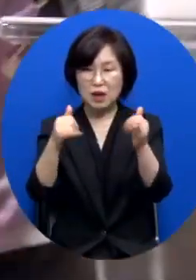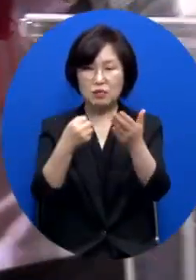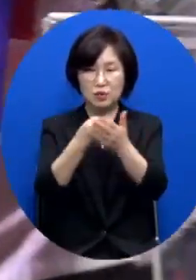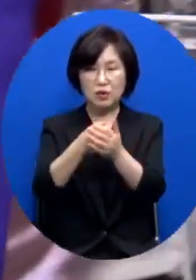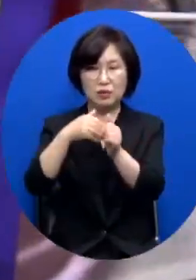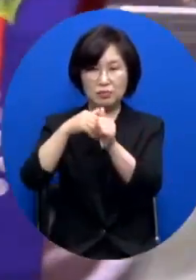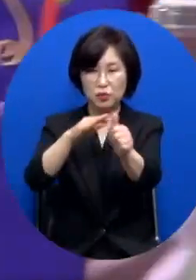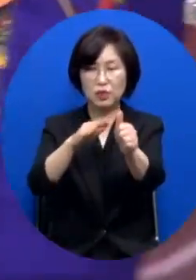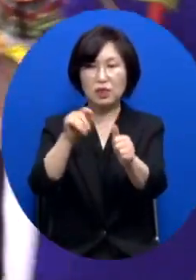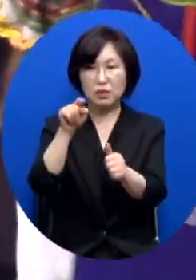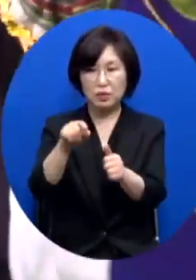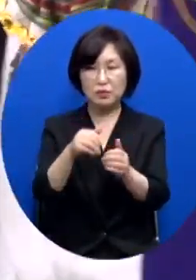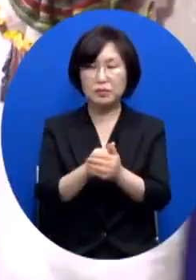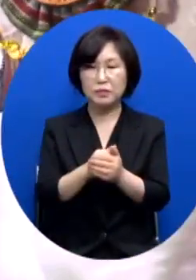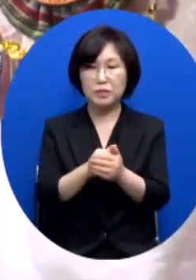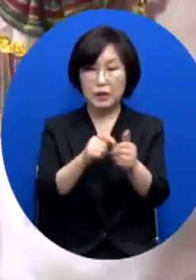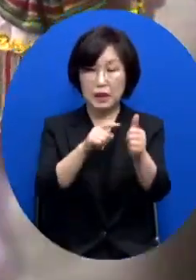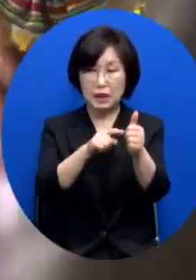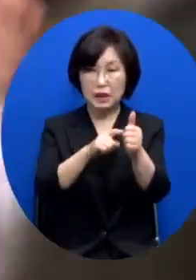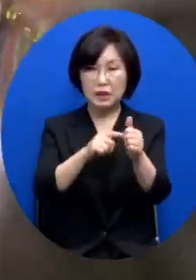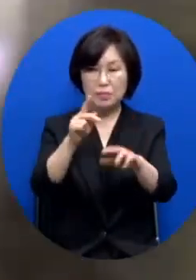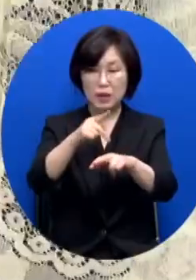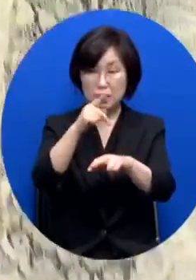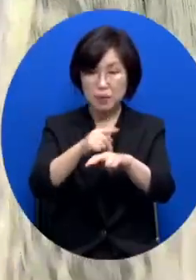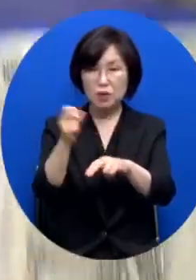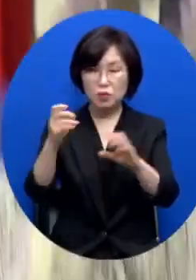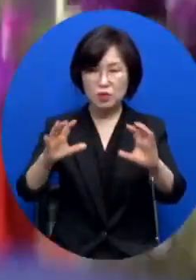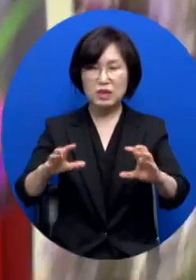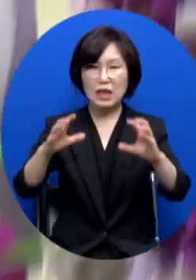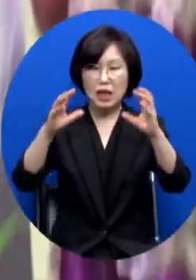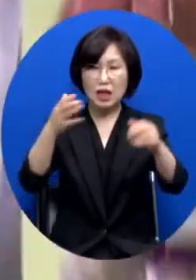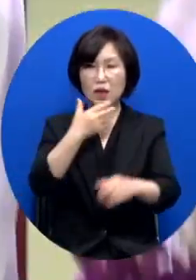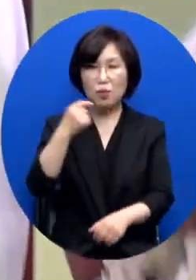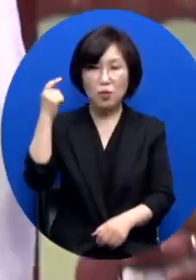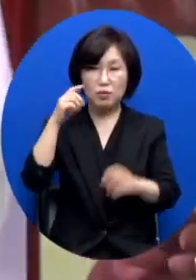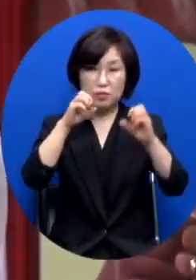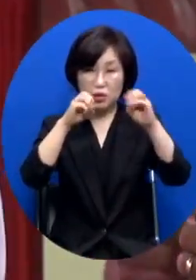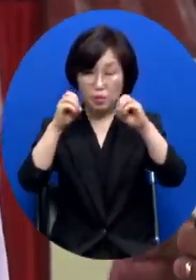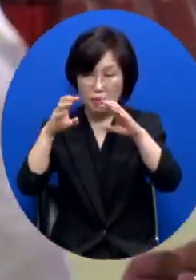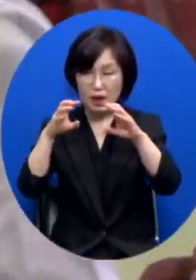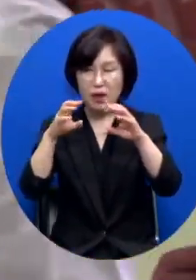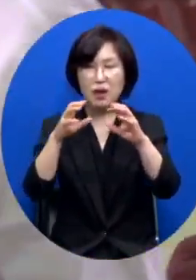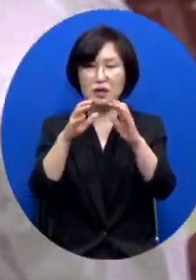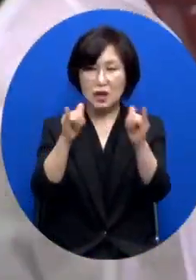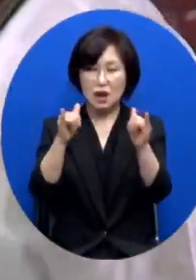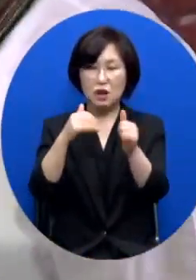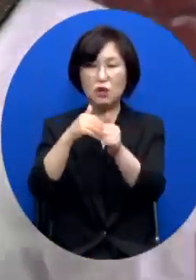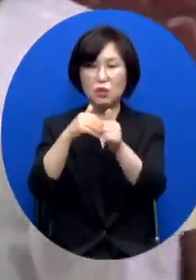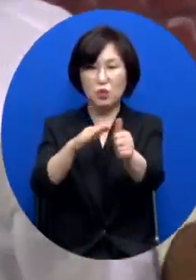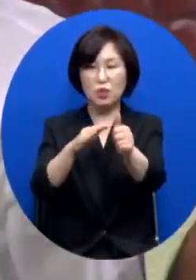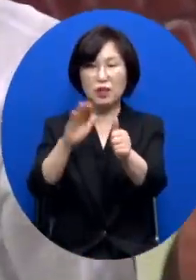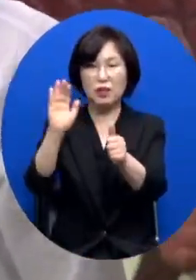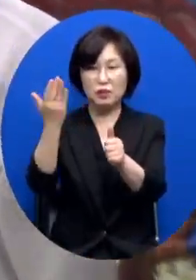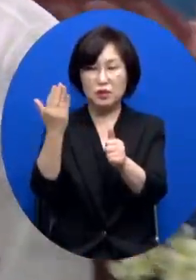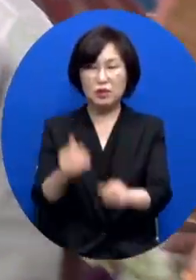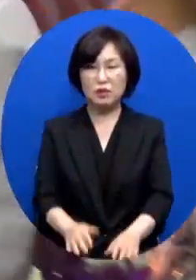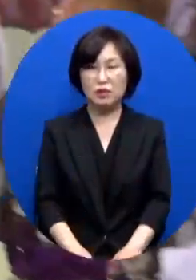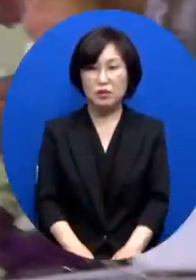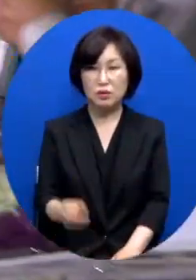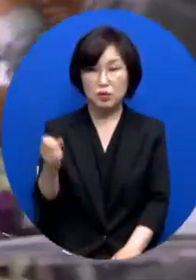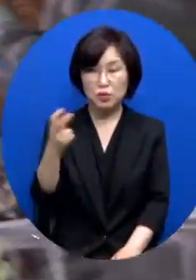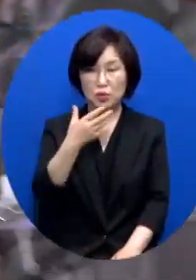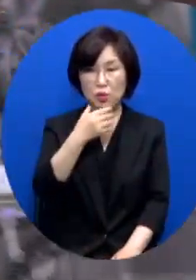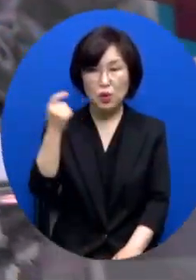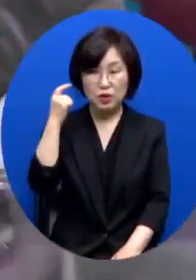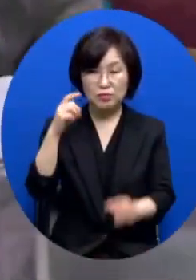목회자가 연합해 매니 파퀴아오를 필리핀을 넘어 전 세계 복음 전파를 위한 전도사로 파송한 것입니다. 또한 실제적인